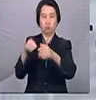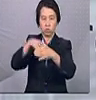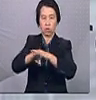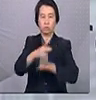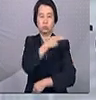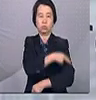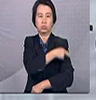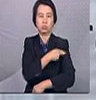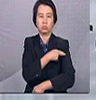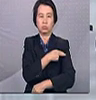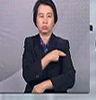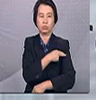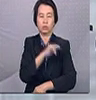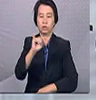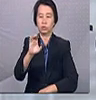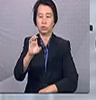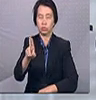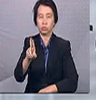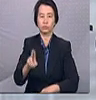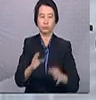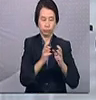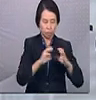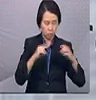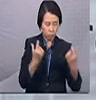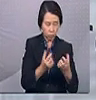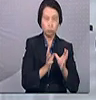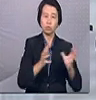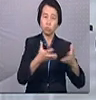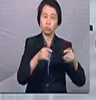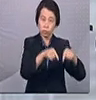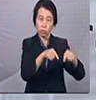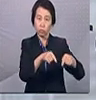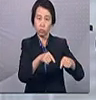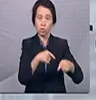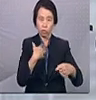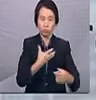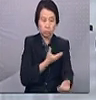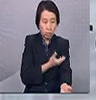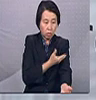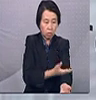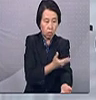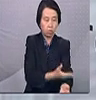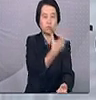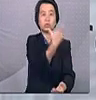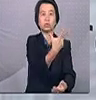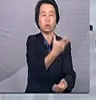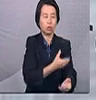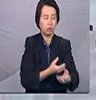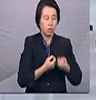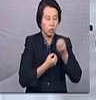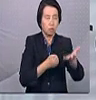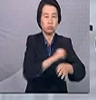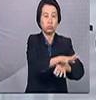rapi. Kluster ini telah melibatkan jangkitan sehingga generasi ketiga iaitu di